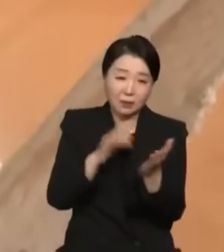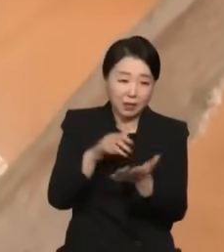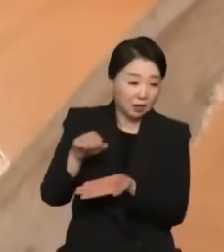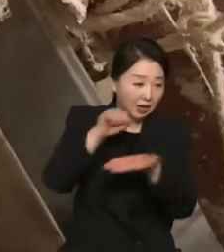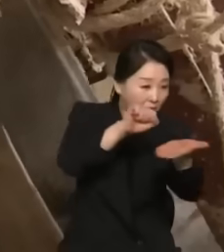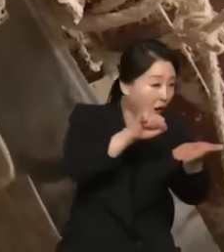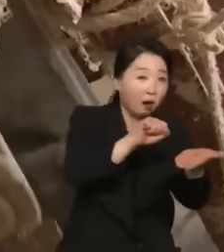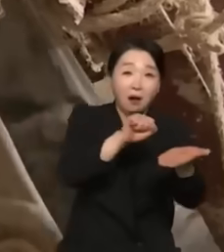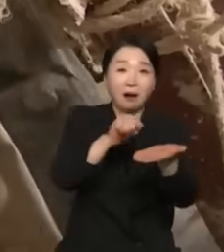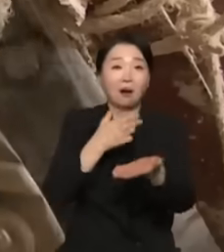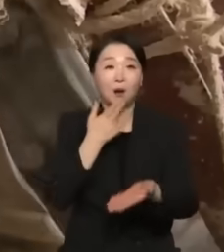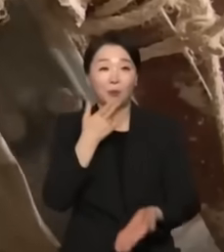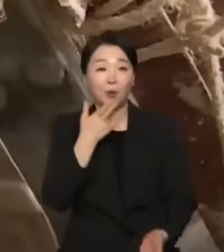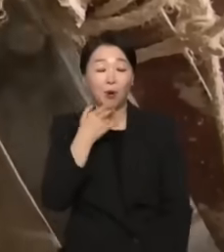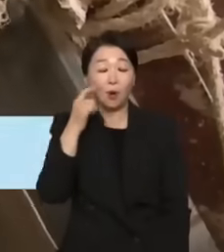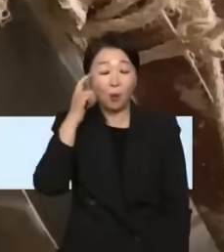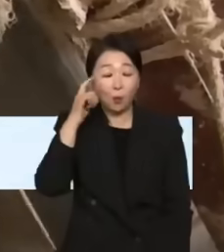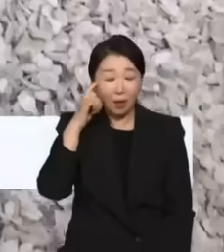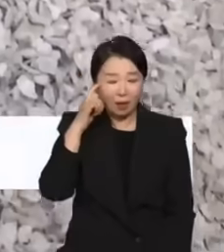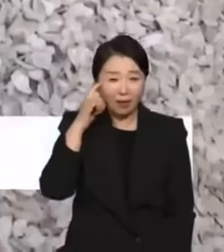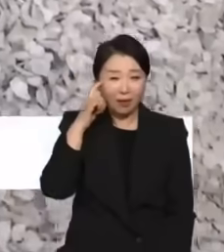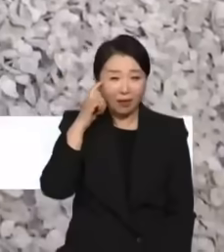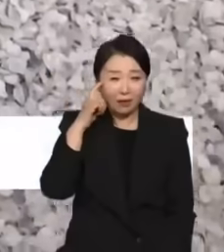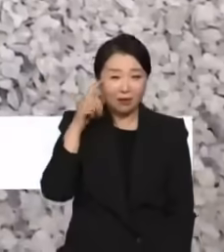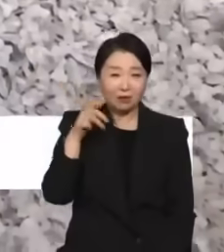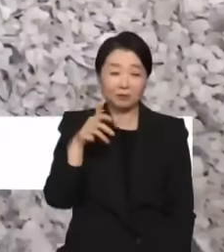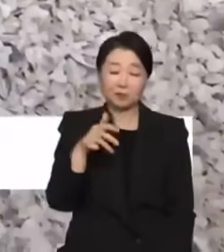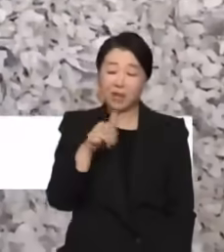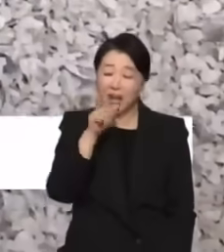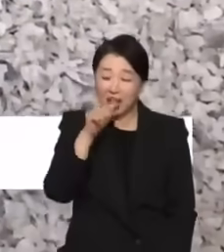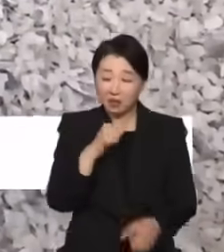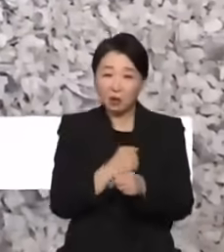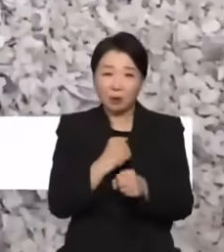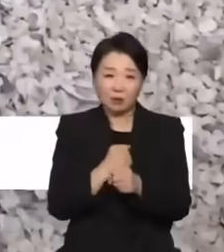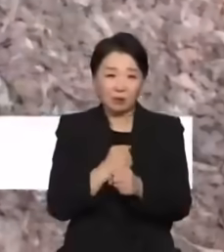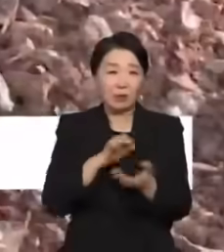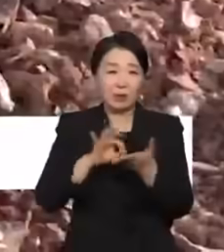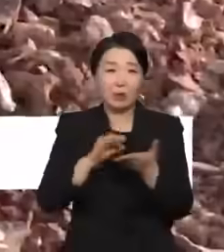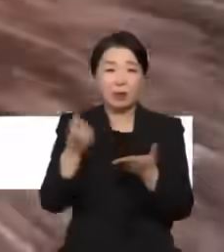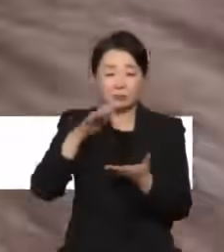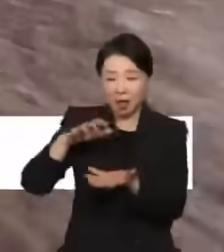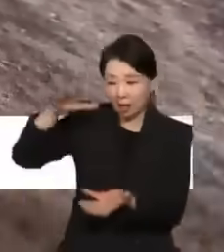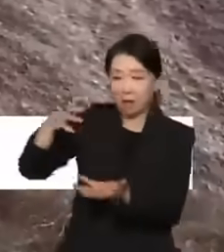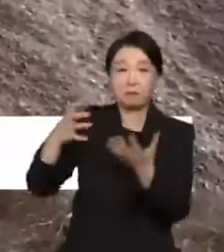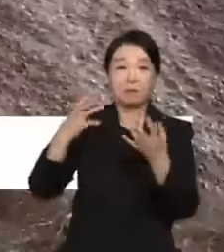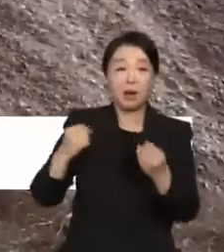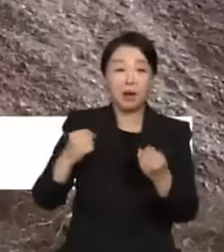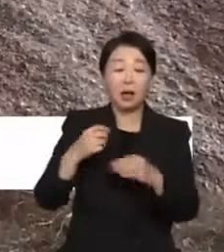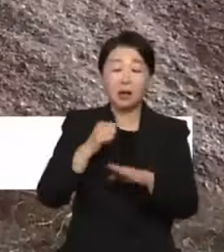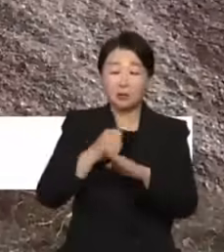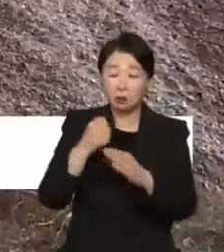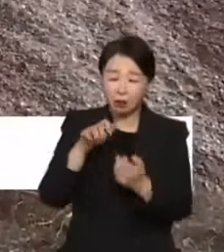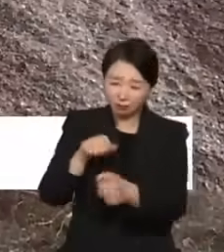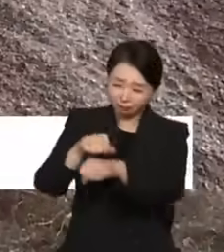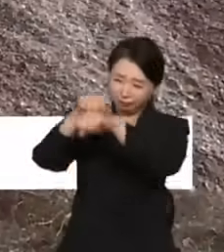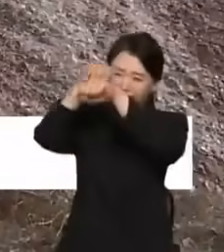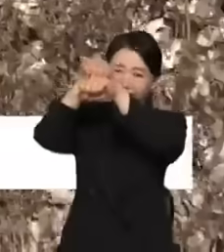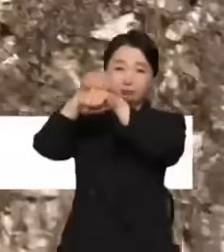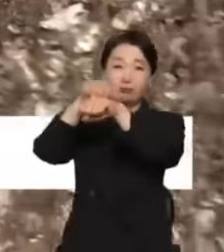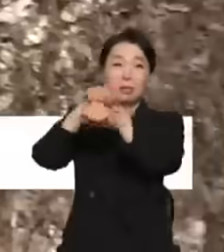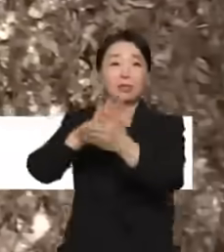없습니다. 제철소 재련 과정에 사용하지만 공급량이 너무 많습니다. 산더미처럼 쌓아두기만 할